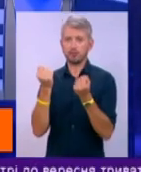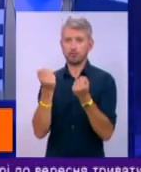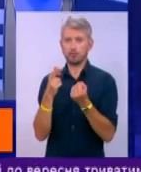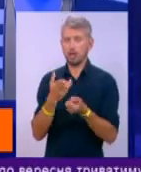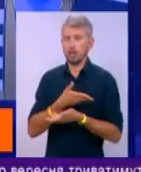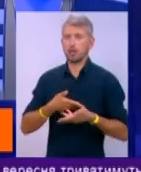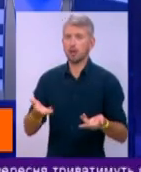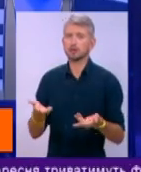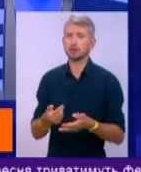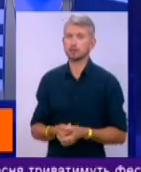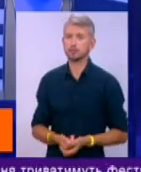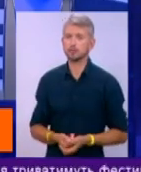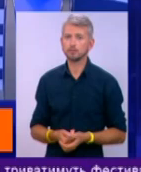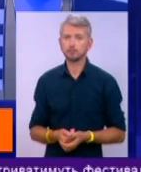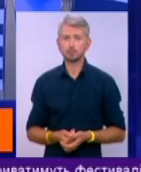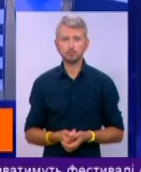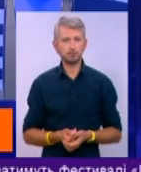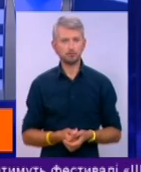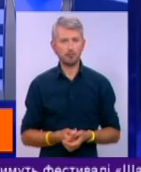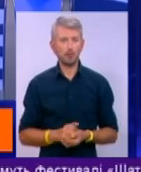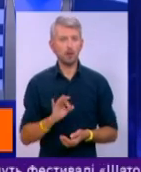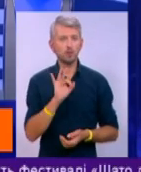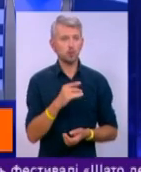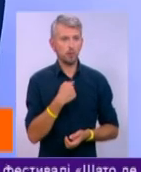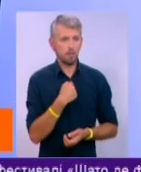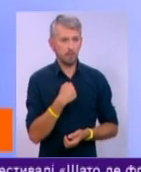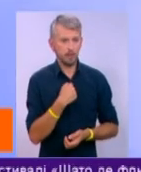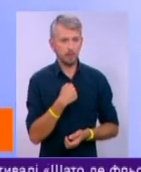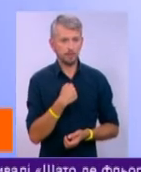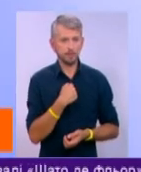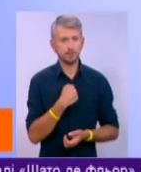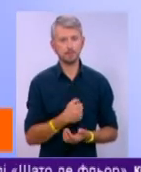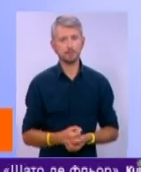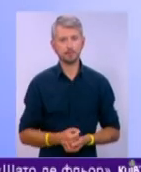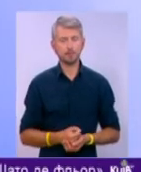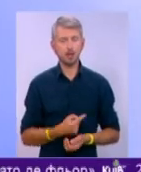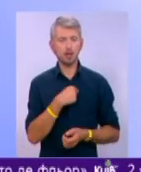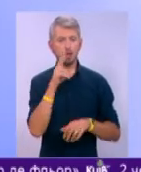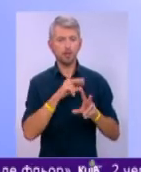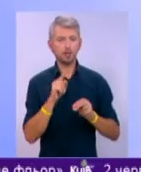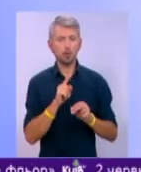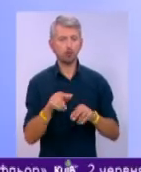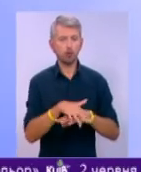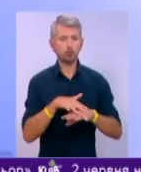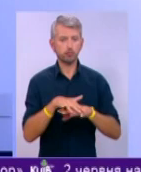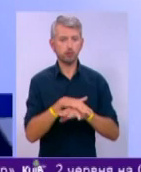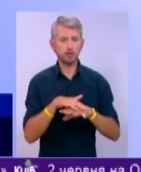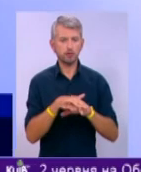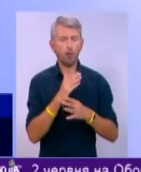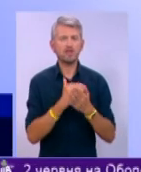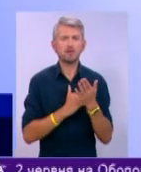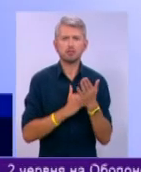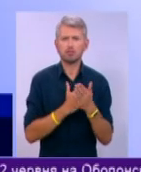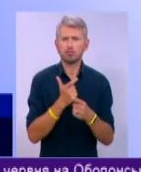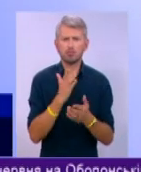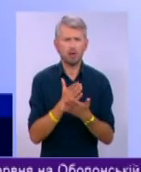для нас? Ну, щодо мене, то я вважаю, що суспільство завищує свої